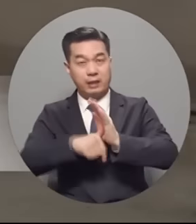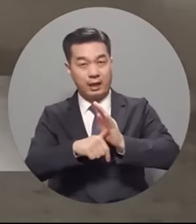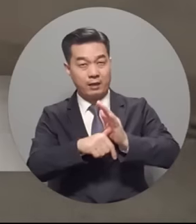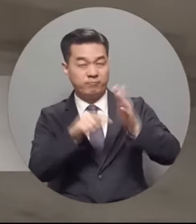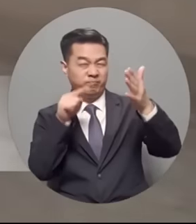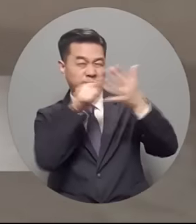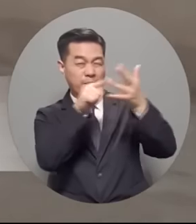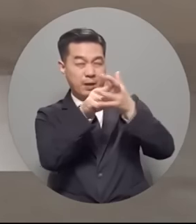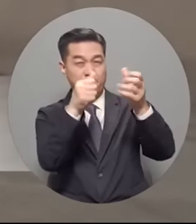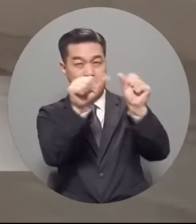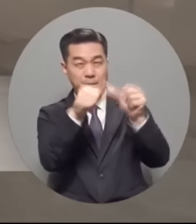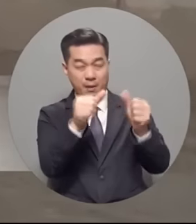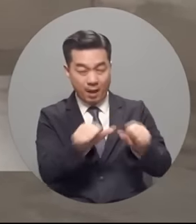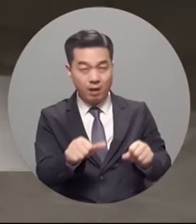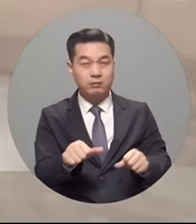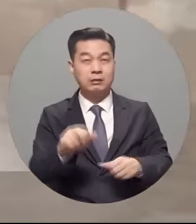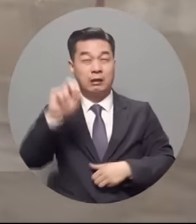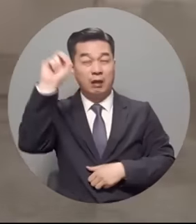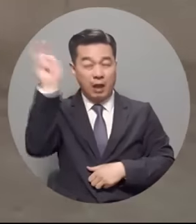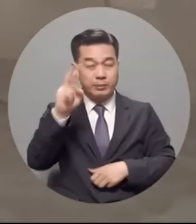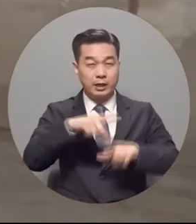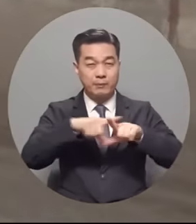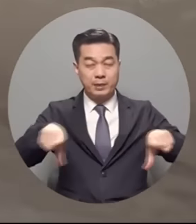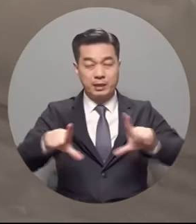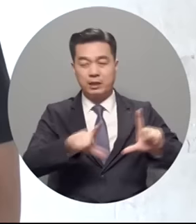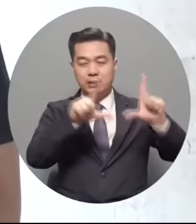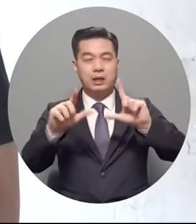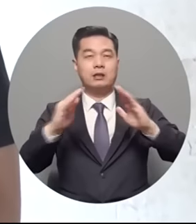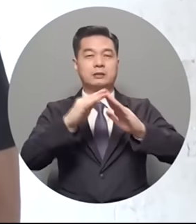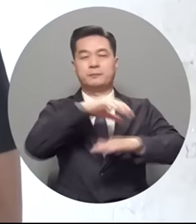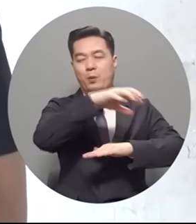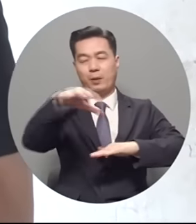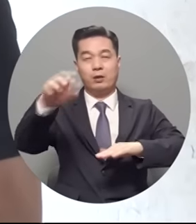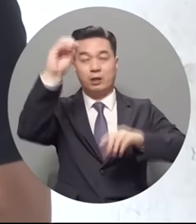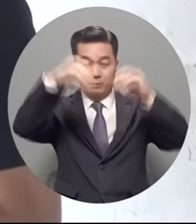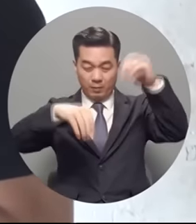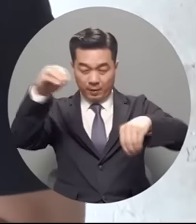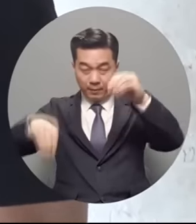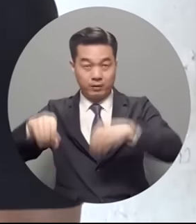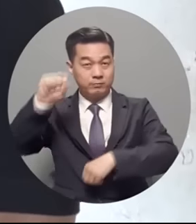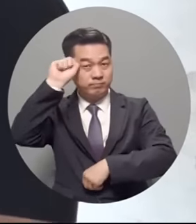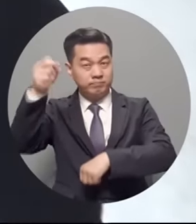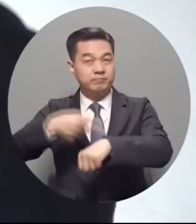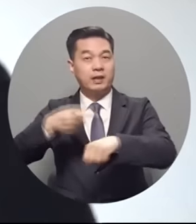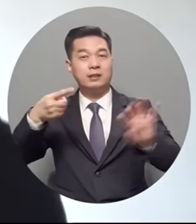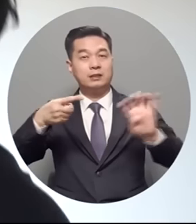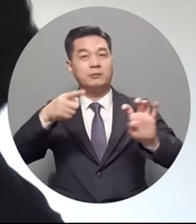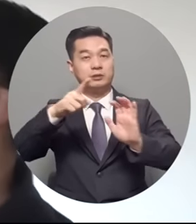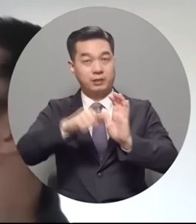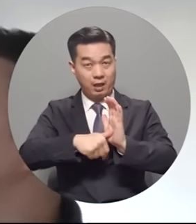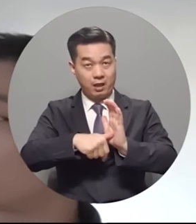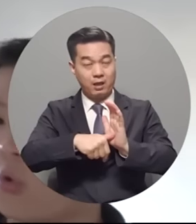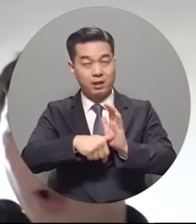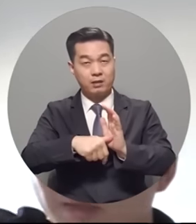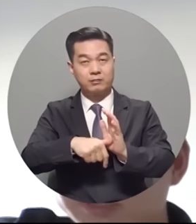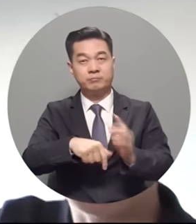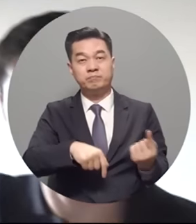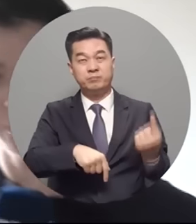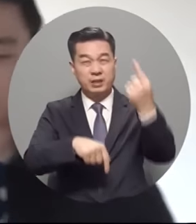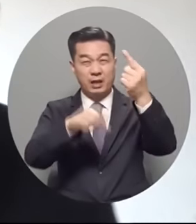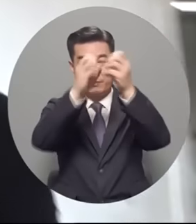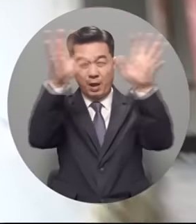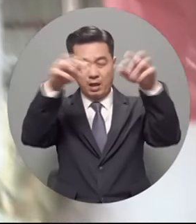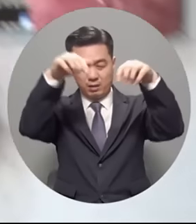파편들은 공습 경보도 없이 민가에 떨어졌습니다. 새벽 1시 40분쯤 미사일 파편이 지붕을 뚫고